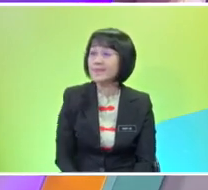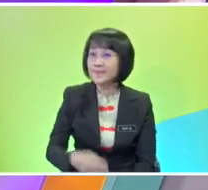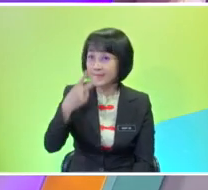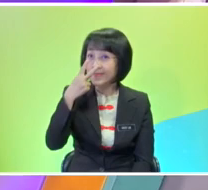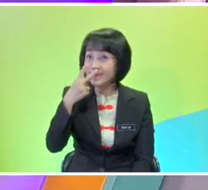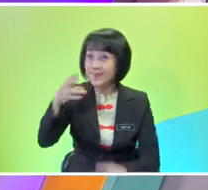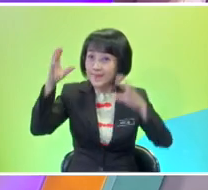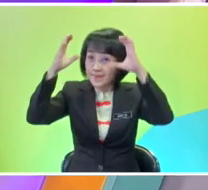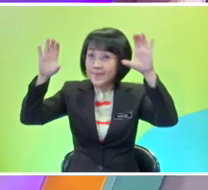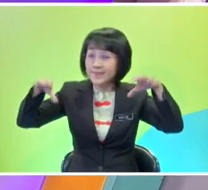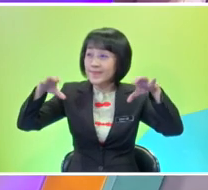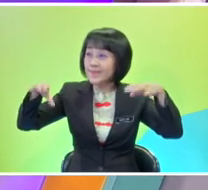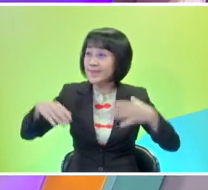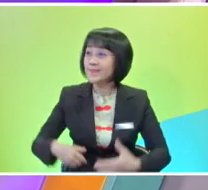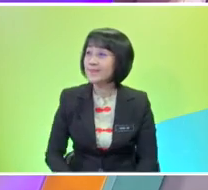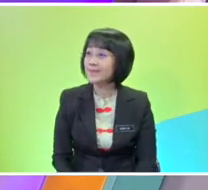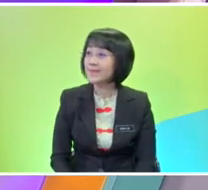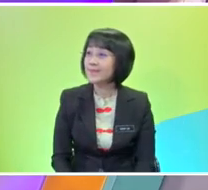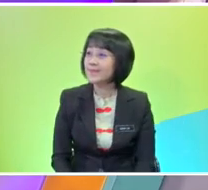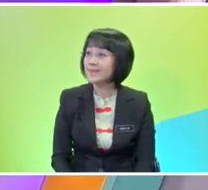tulis dengan menggunakan